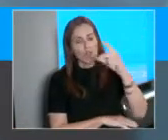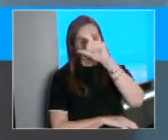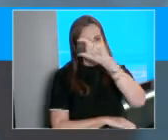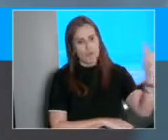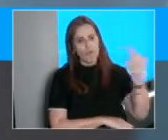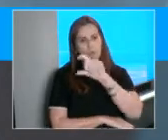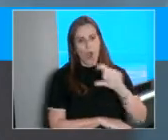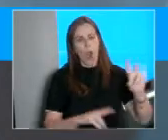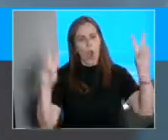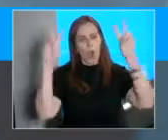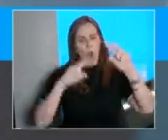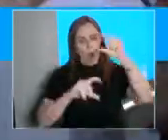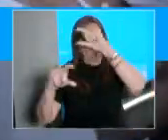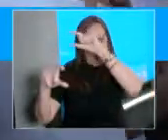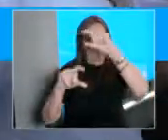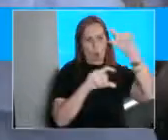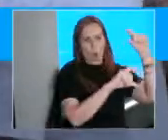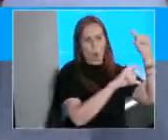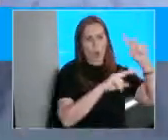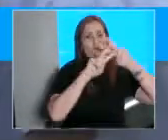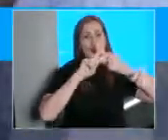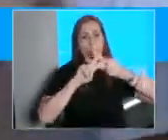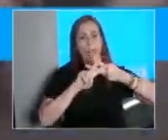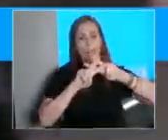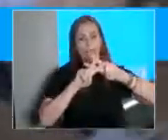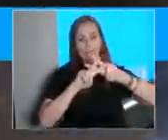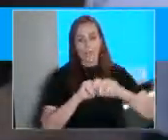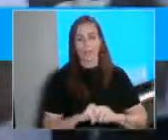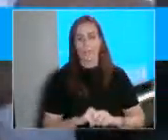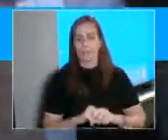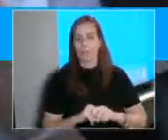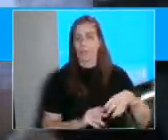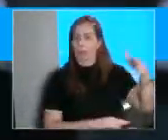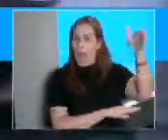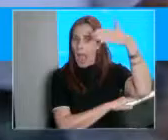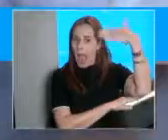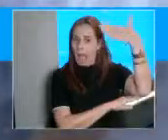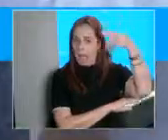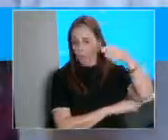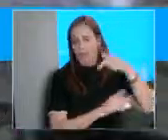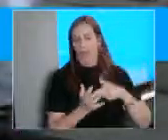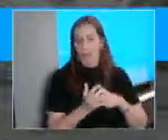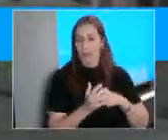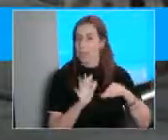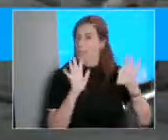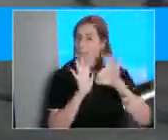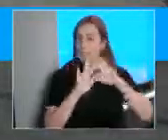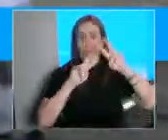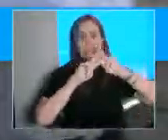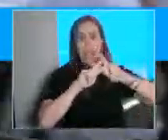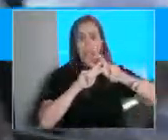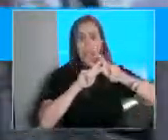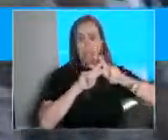רצועות כחולות בשני הצדדים ומגן דוד כחול באמצע. היה לדגל התנועה הציונית. סמל מגן